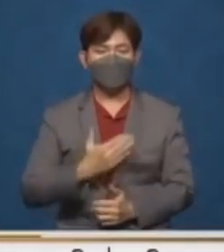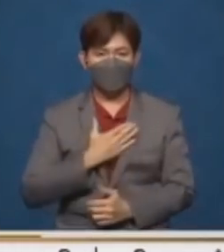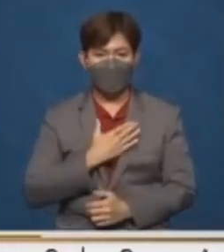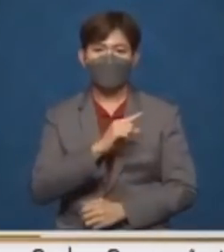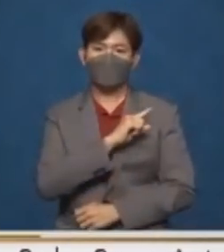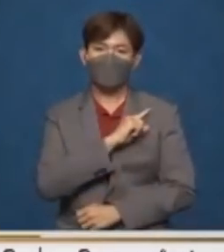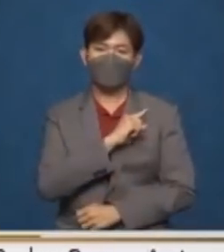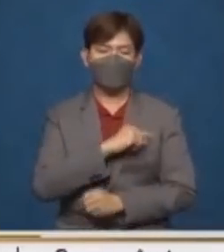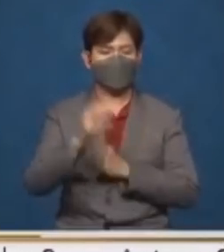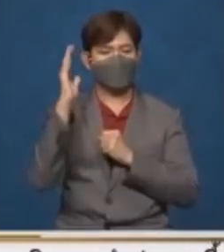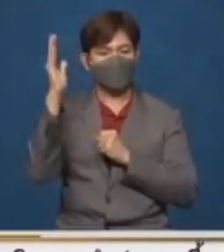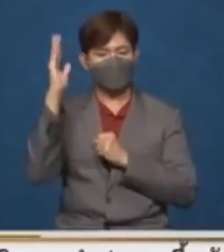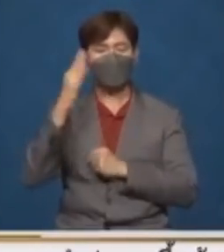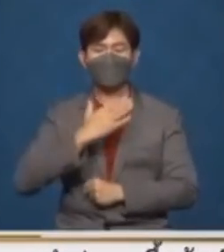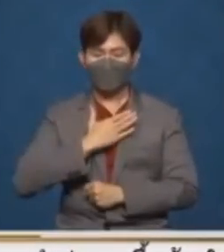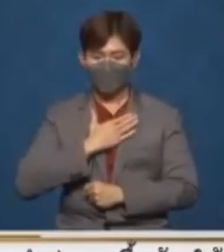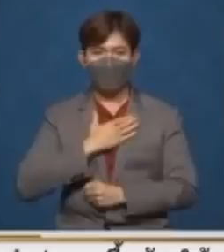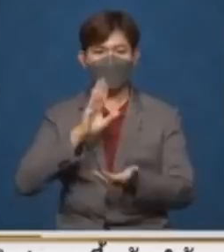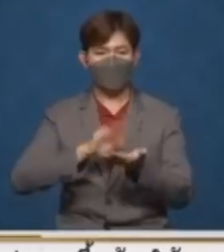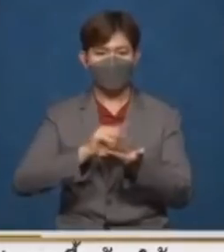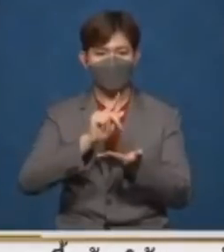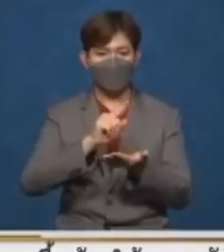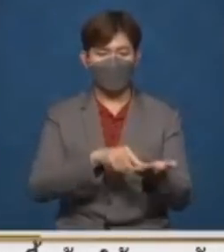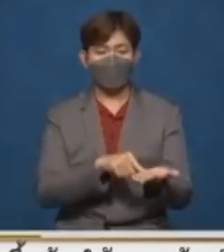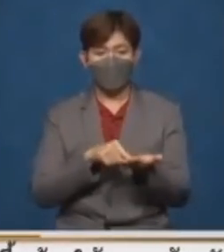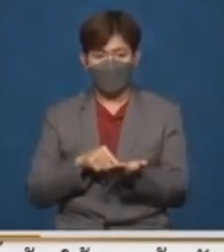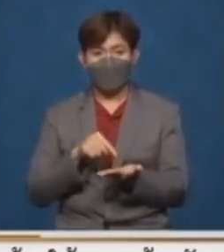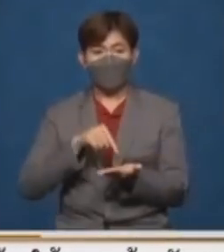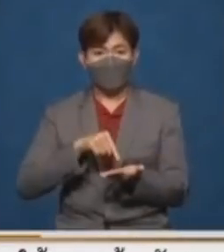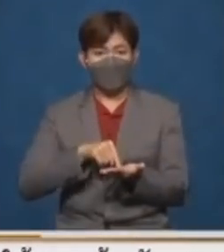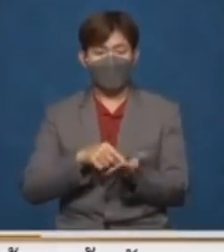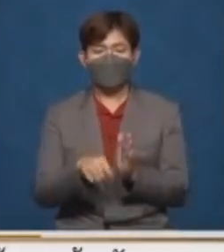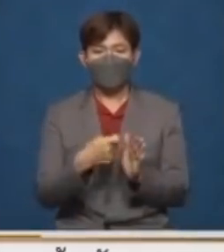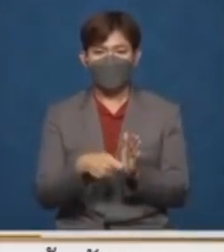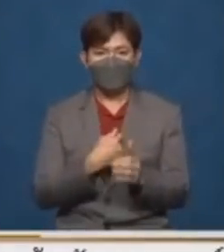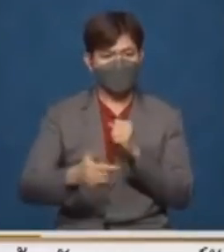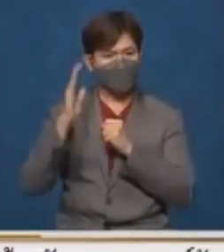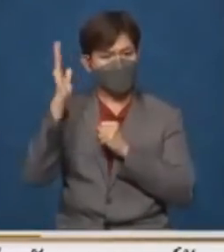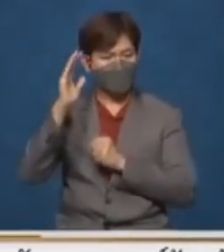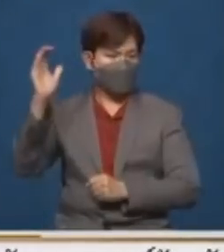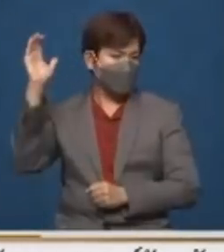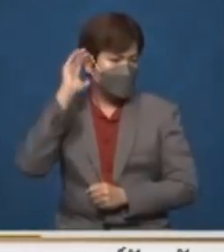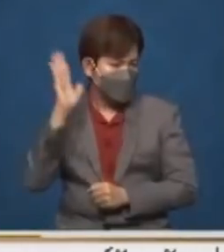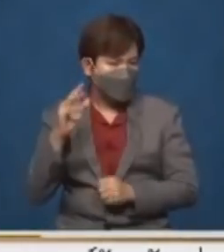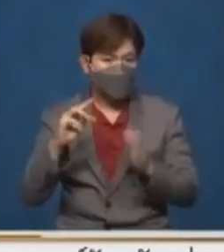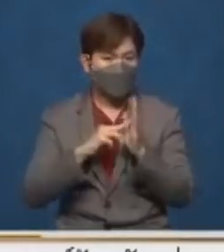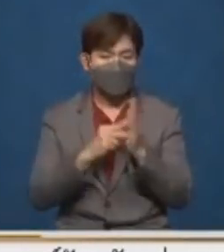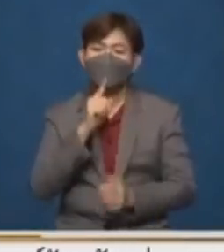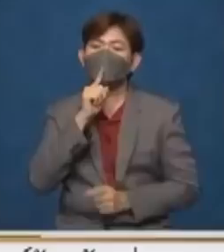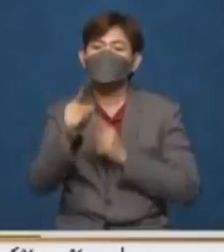ผดชอบต่อการอภิปกวท่านpunk ข้มูลทได้มาเพรการอภิปกว ไม่ไว้บางใจคือการกล่าหาพวกท่าน